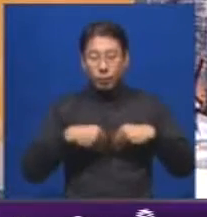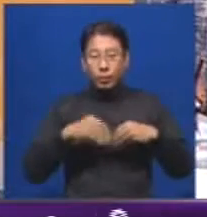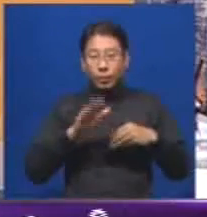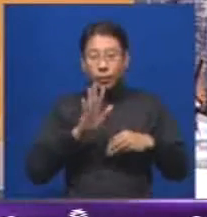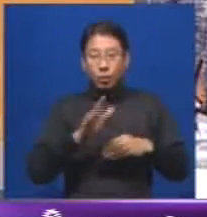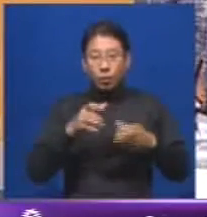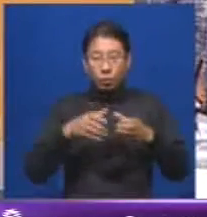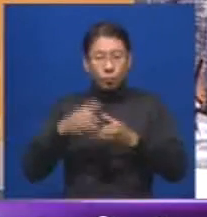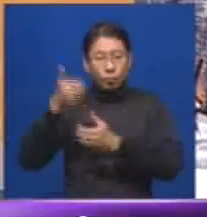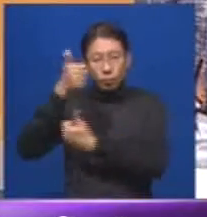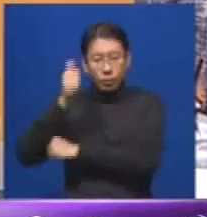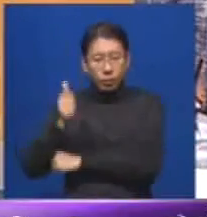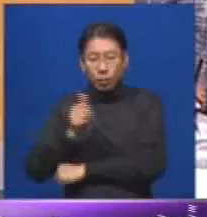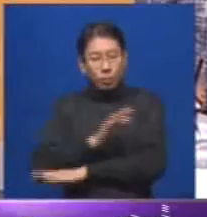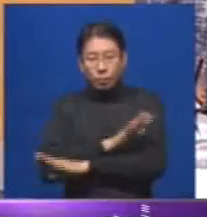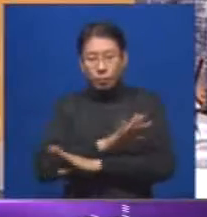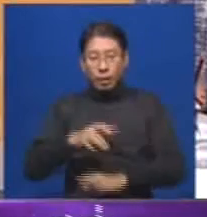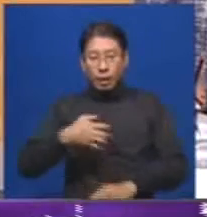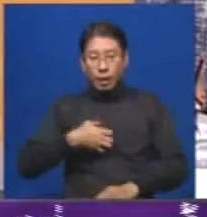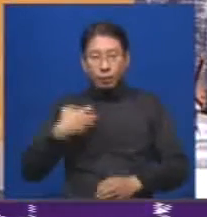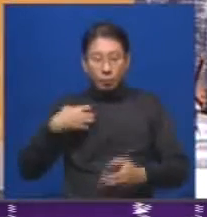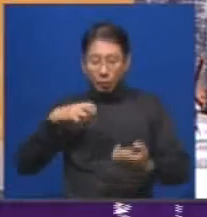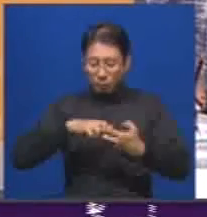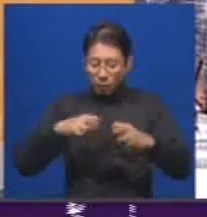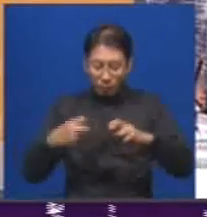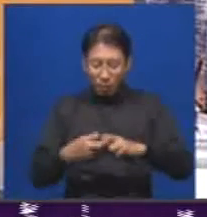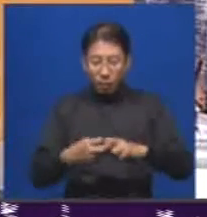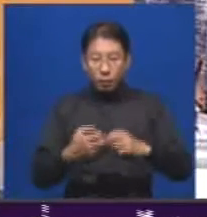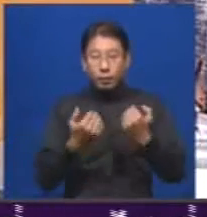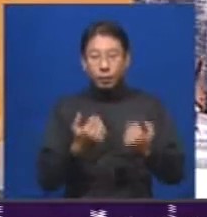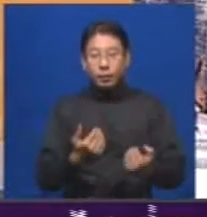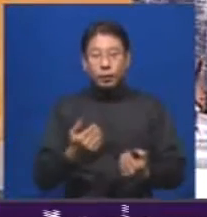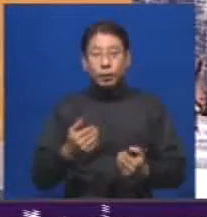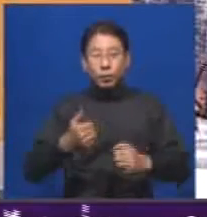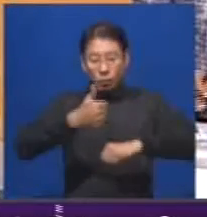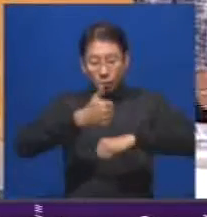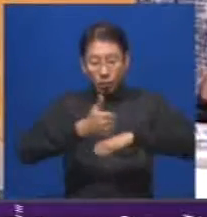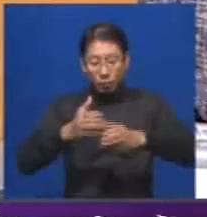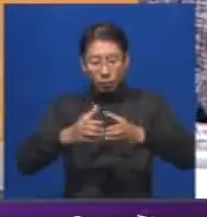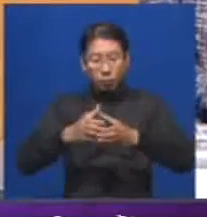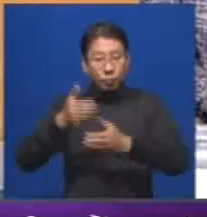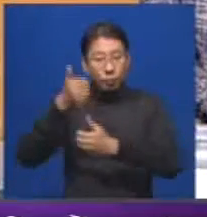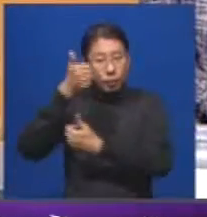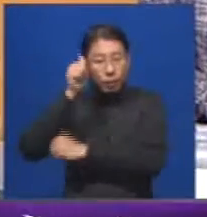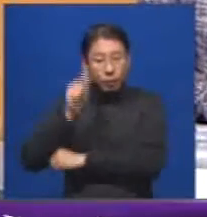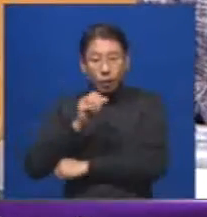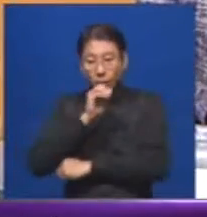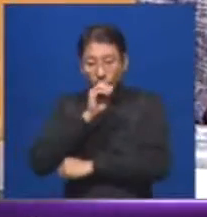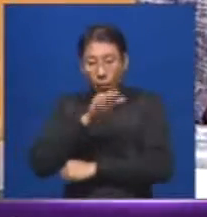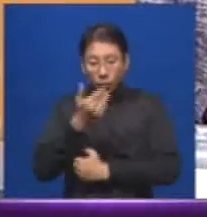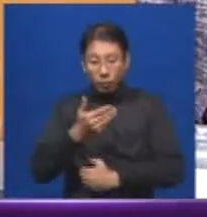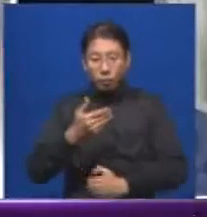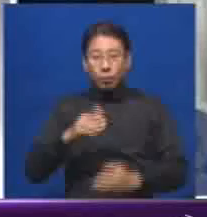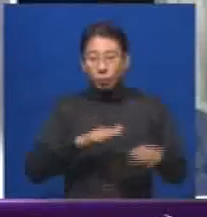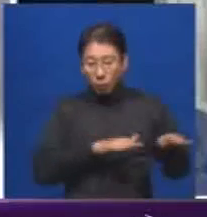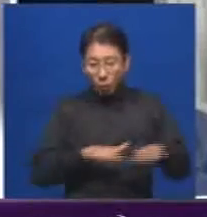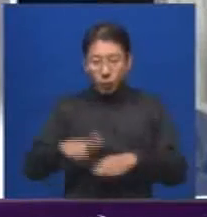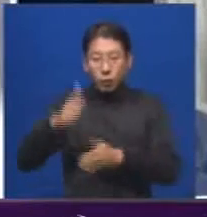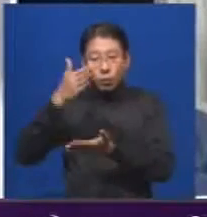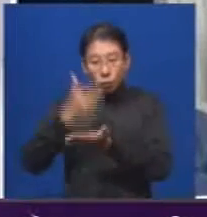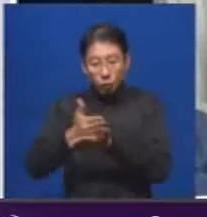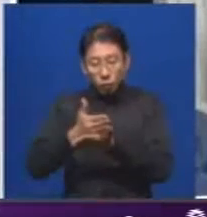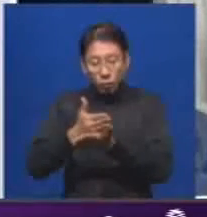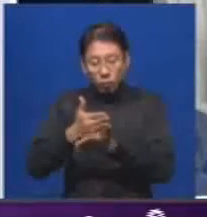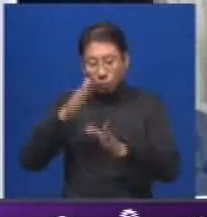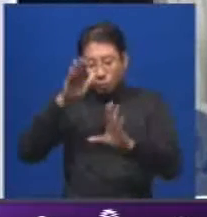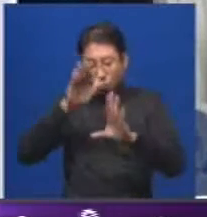ธิปัตย์แต่ไม่ต้องการให้ตั้งเงื่อนไขค่ะขณะที่ทางด้านหัวหน้าพรรคประชาธิปัตย์เองนะคะก็บอกว่าพร้อมเว้นวรรคทางการเมืองไม่ลงสมั